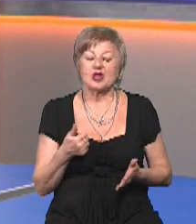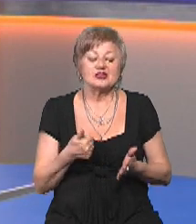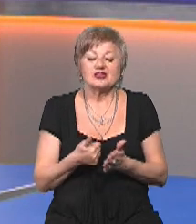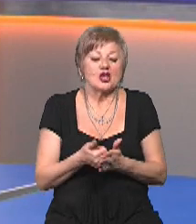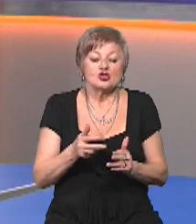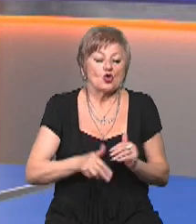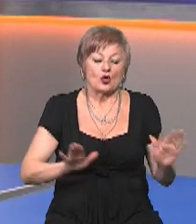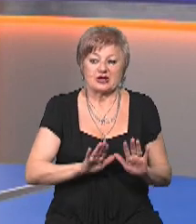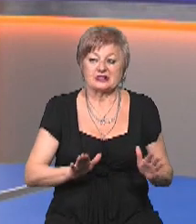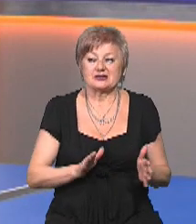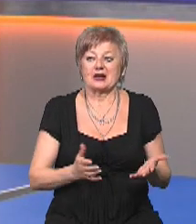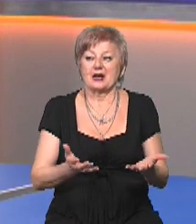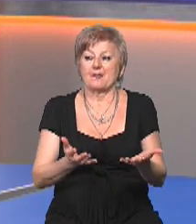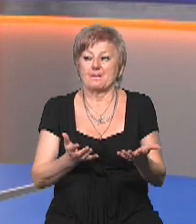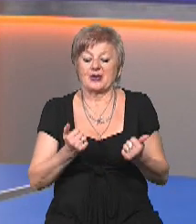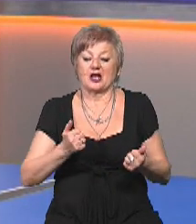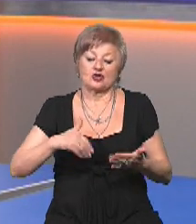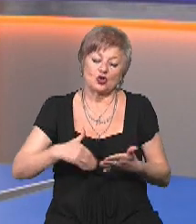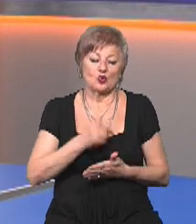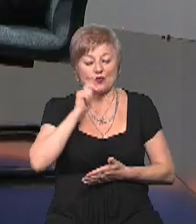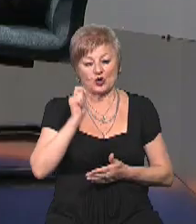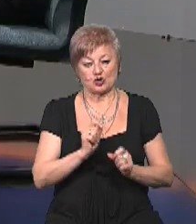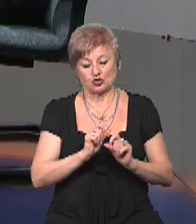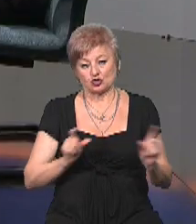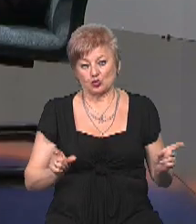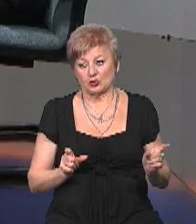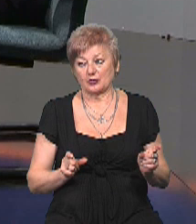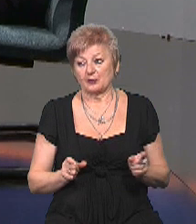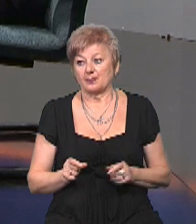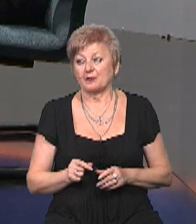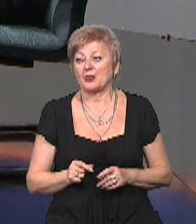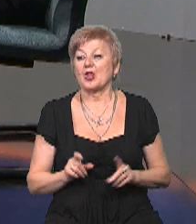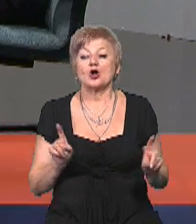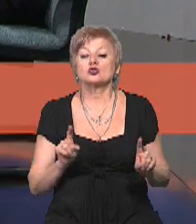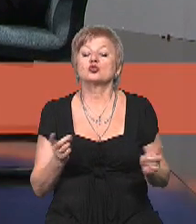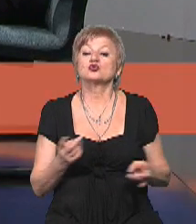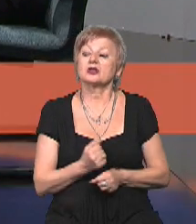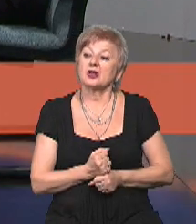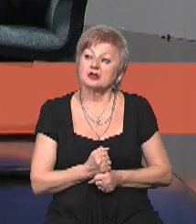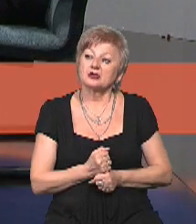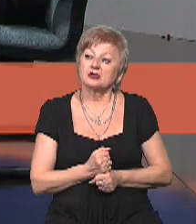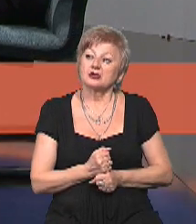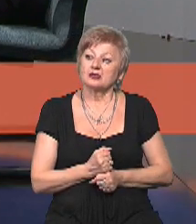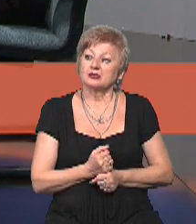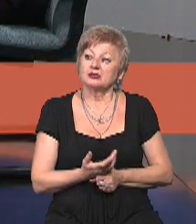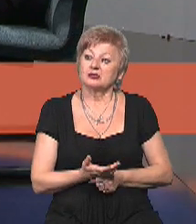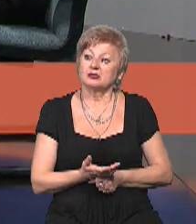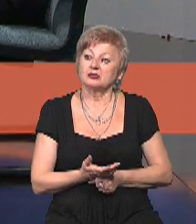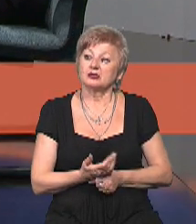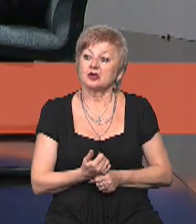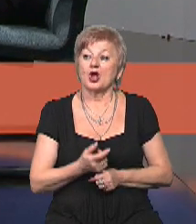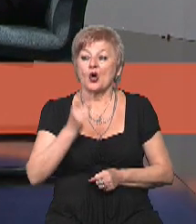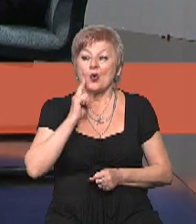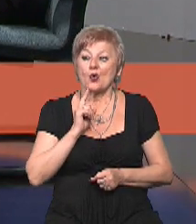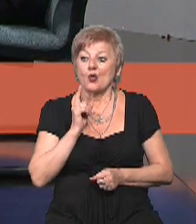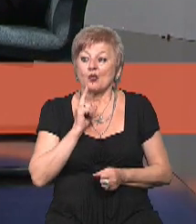кінця прийняли нову українську школу. Але що з цими вчителями робити? Ні, це ж позначається на процесі, чи ні? Ну,